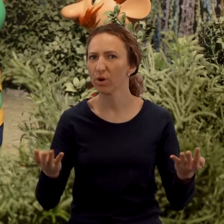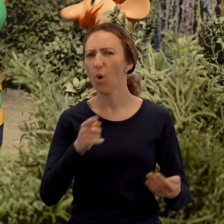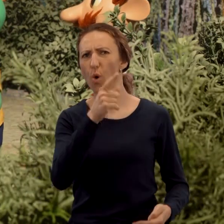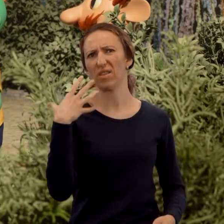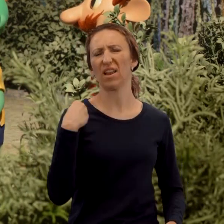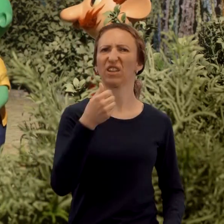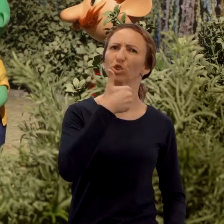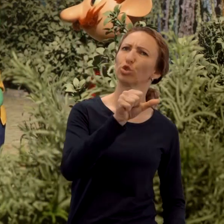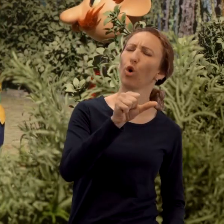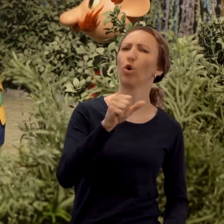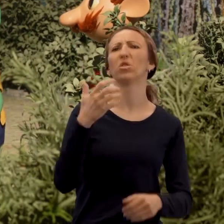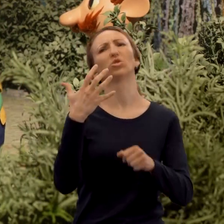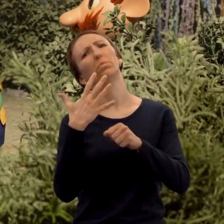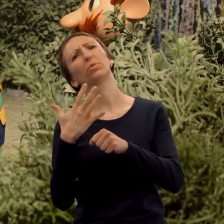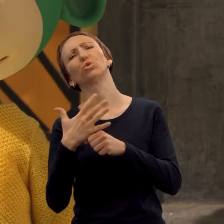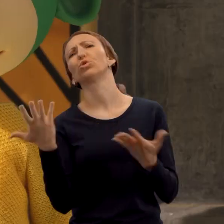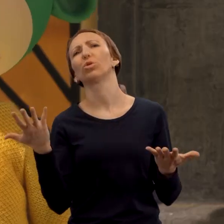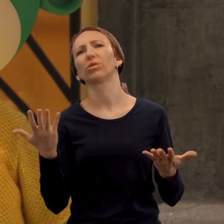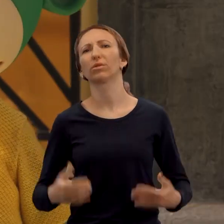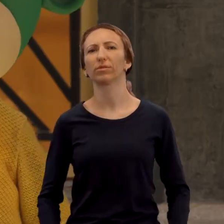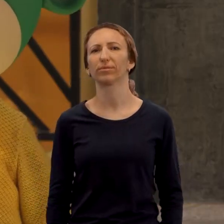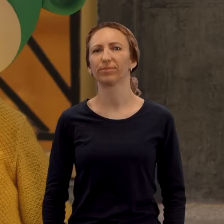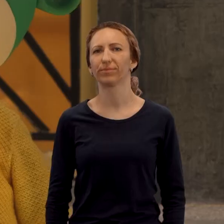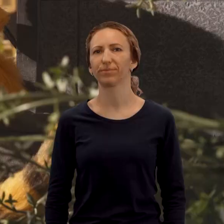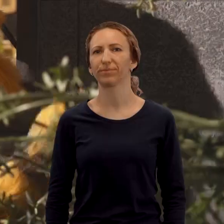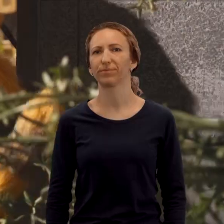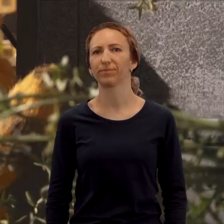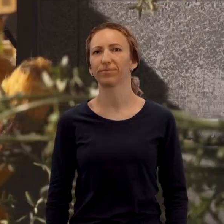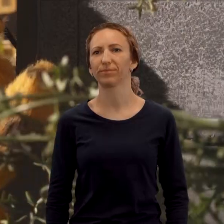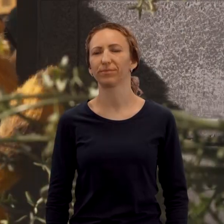Ma chyba z pięćdziesiąt lat A może sto?